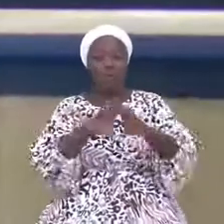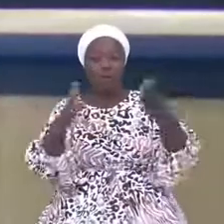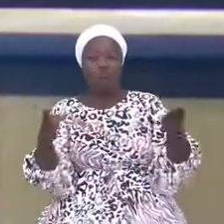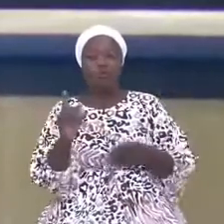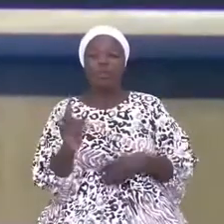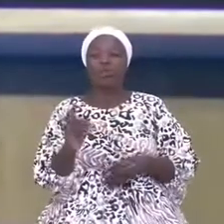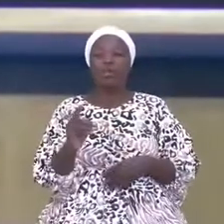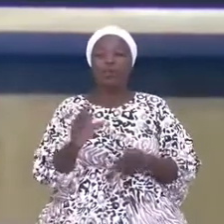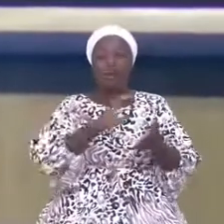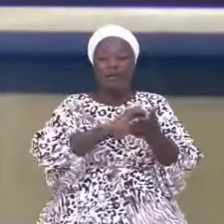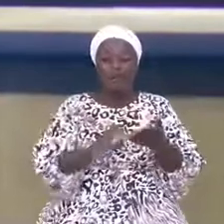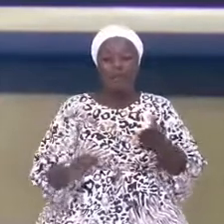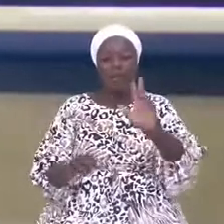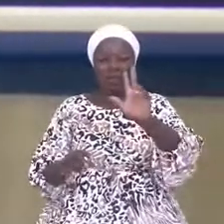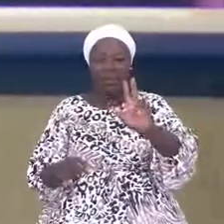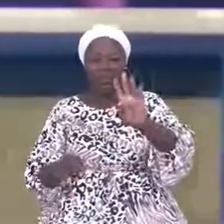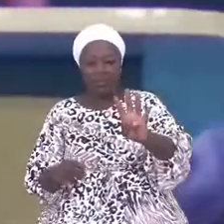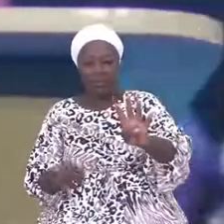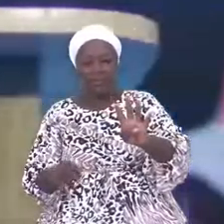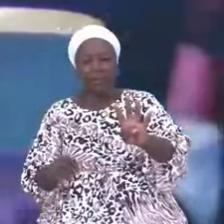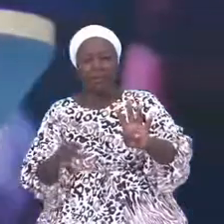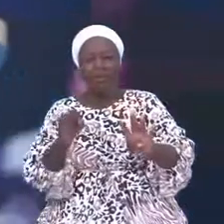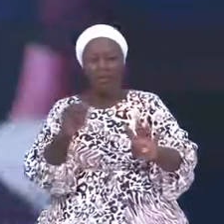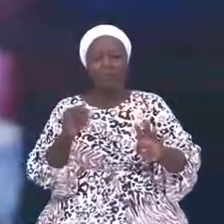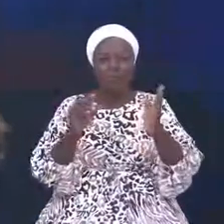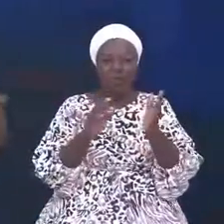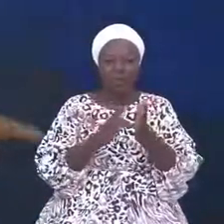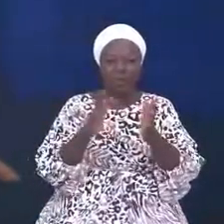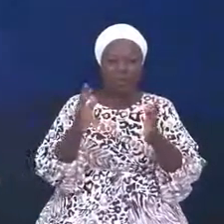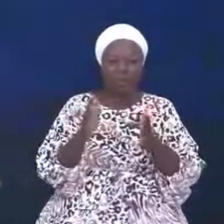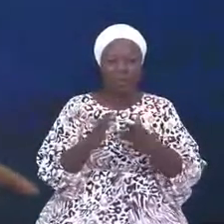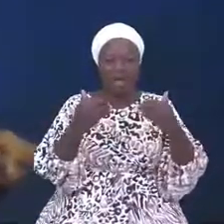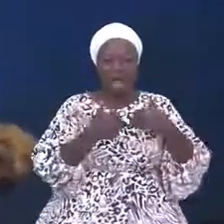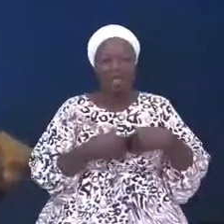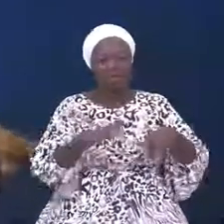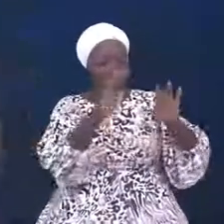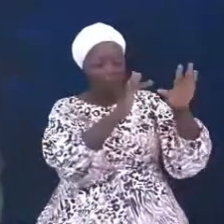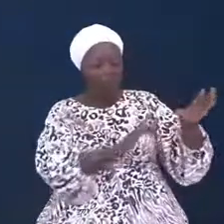Que nos yeux s'ouvrent. Verset 34, on dit,